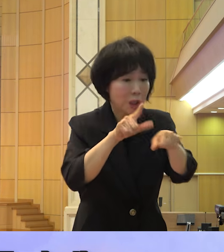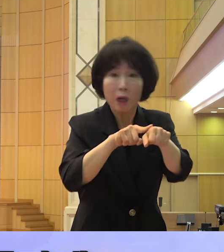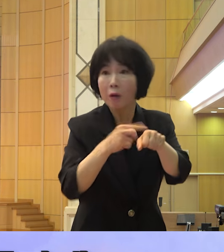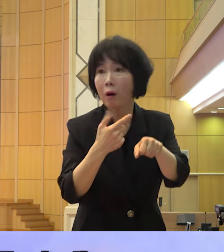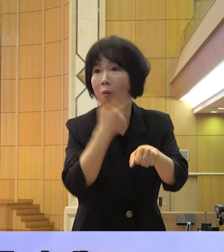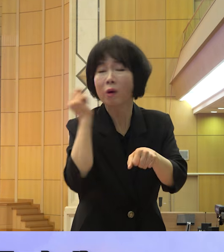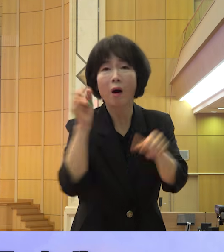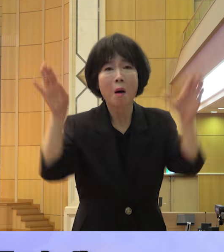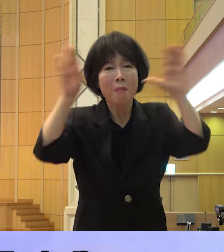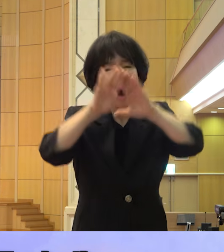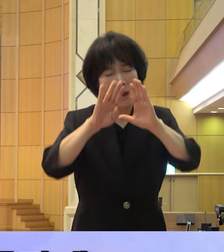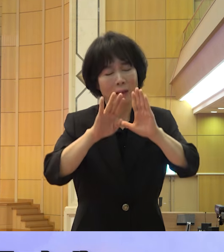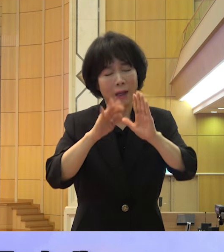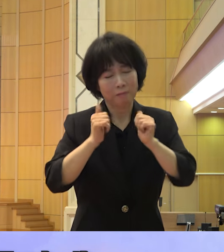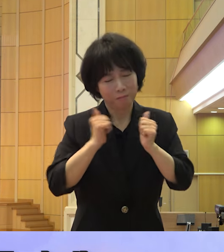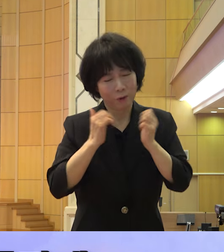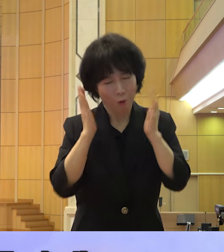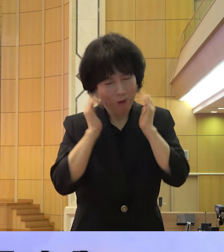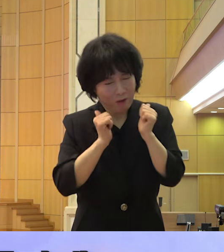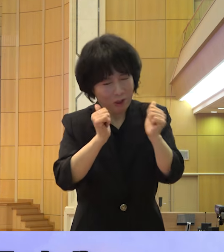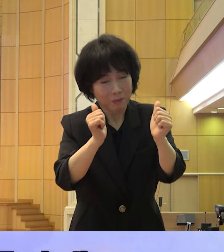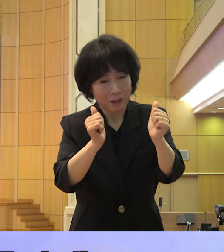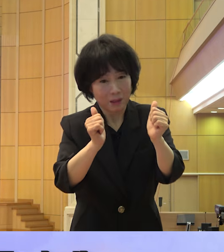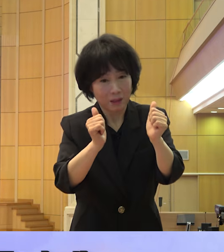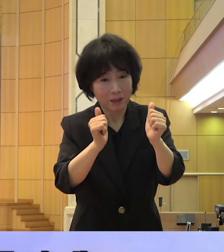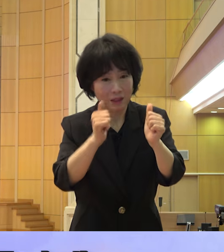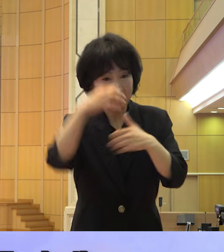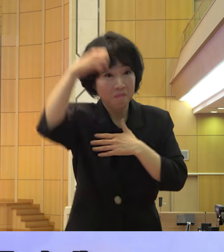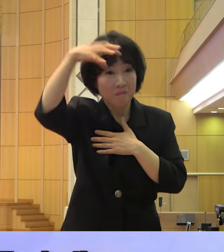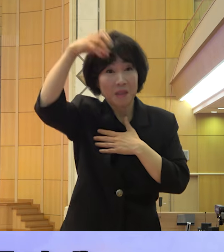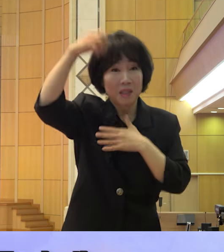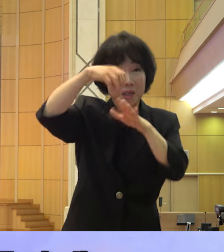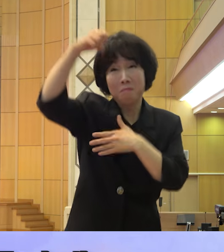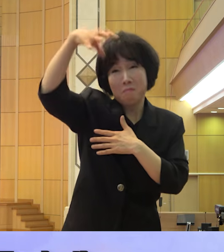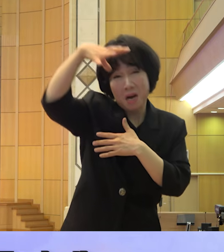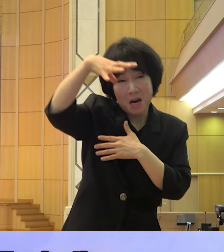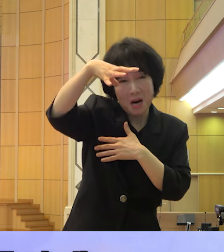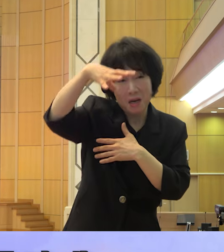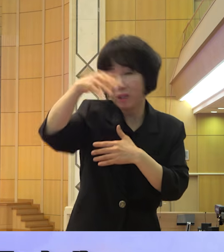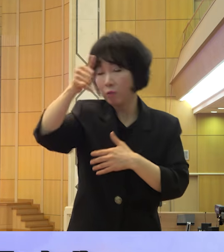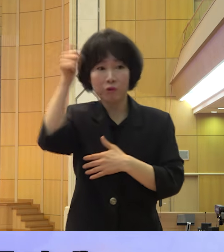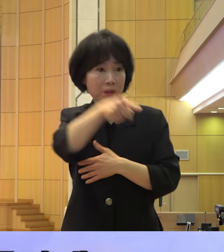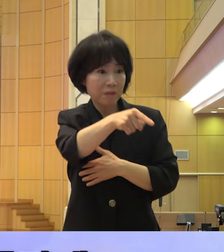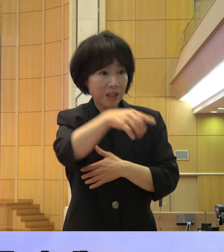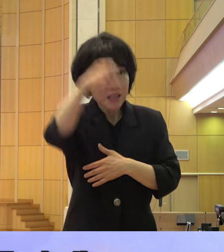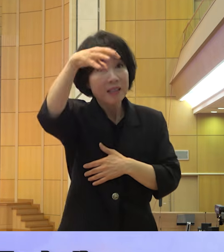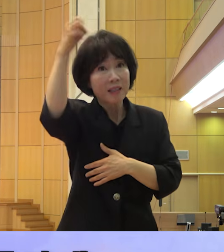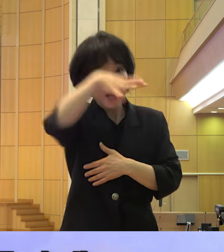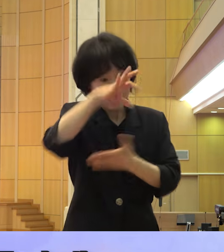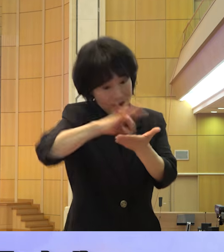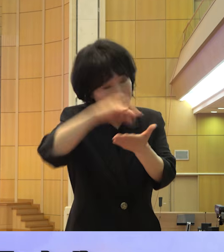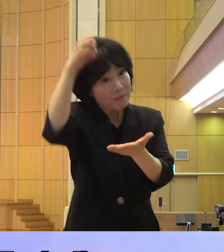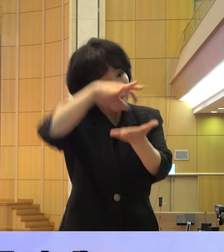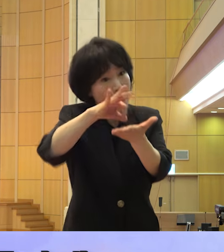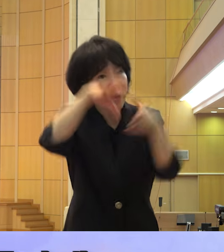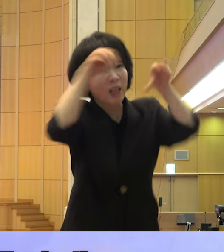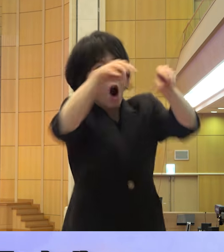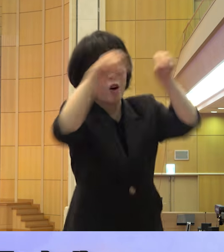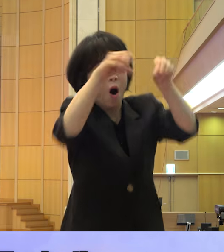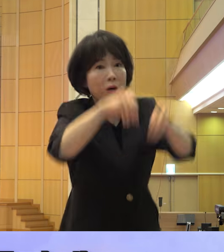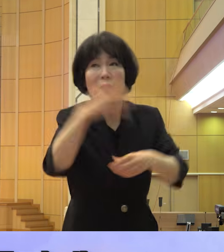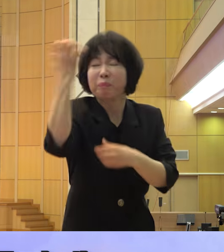하니까 참 대견하다 이렇게 생각하면 얼마나 좋아요. 전기세 나간다고 불 안 끄고 뭐 하냐고 그래서